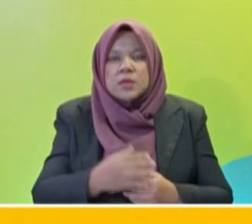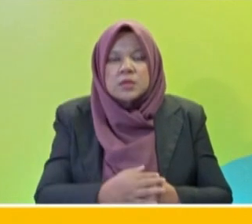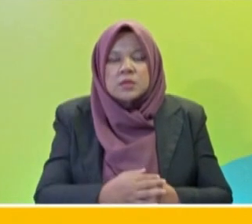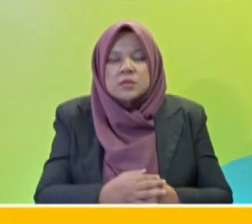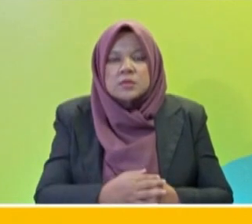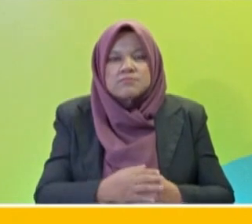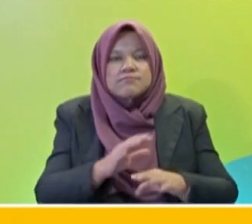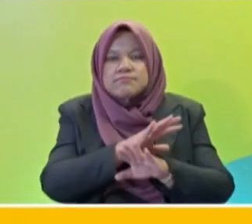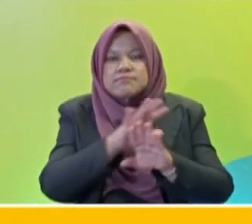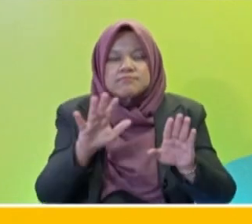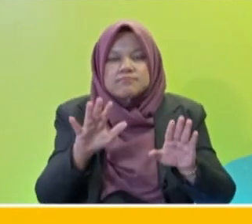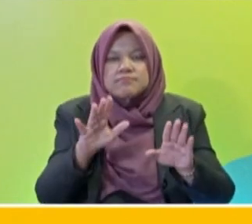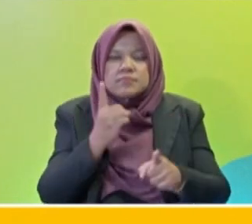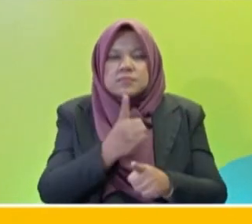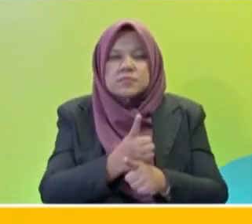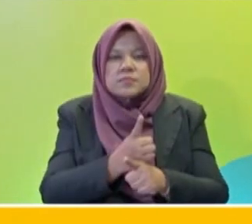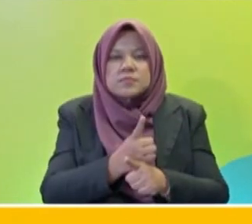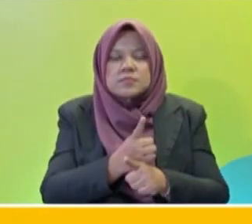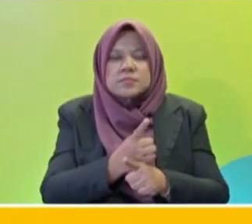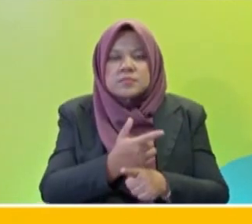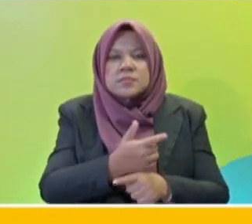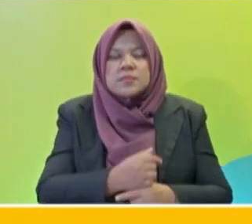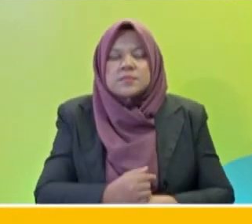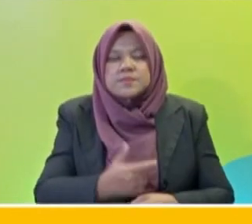tidak tidak benar